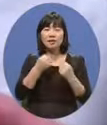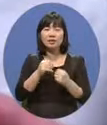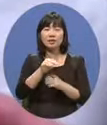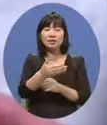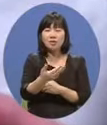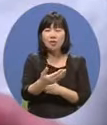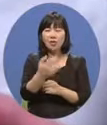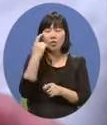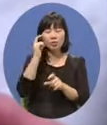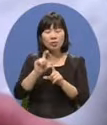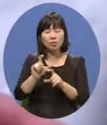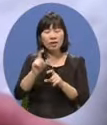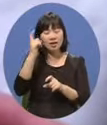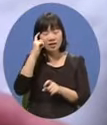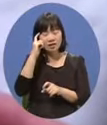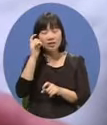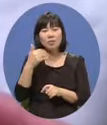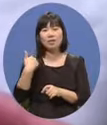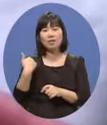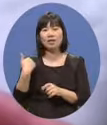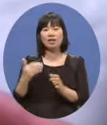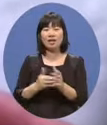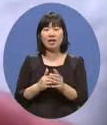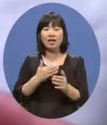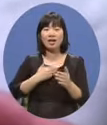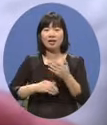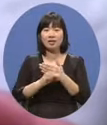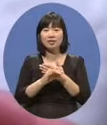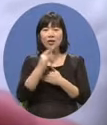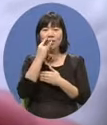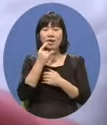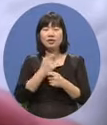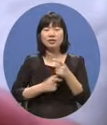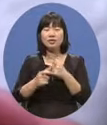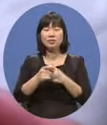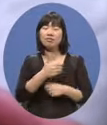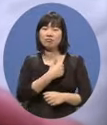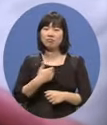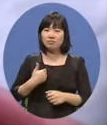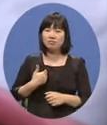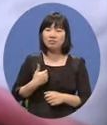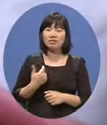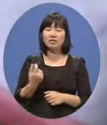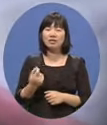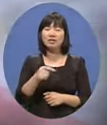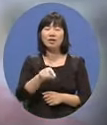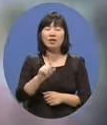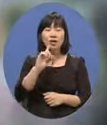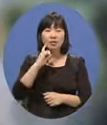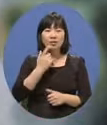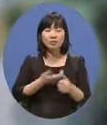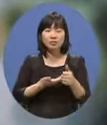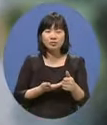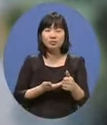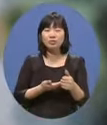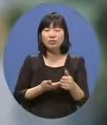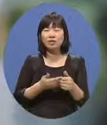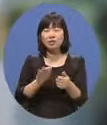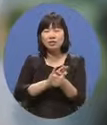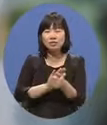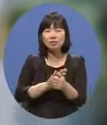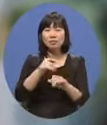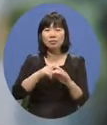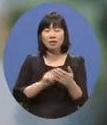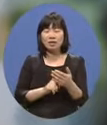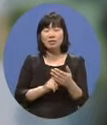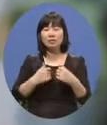너를 고민하게 될 줄은 정말 몰랐어. 알았더라면 엄마가 좀 더 의연히 너 이뻐하고 만져주고 마음도